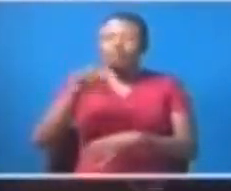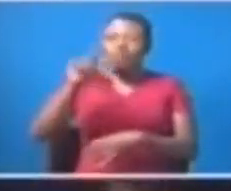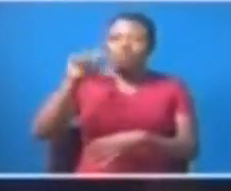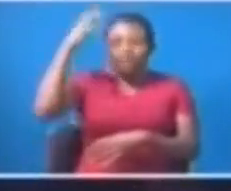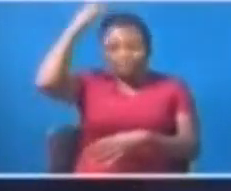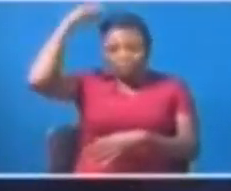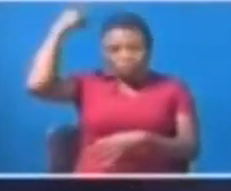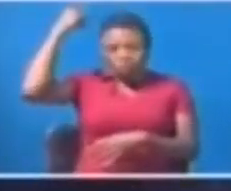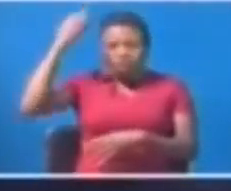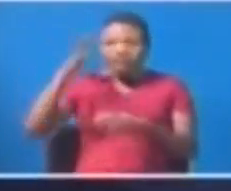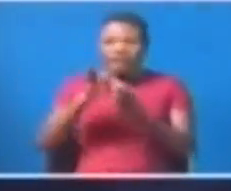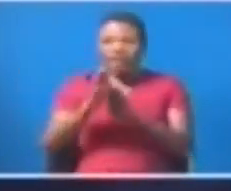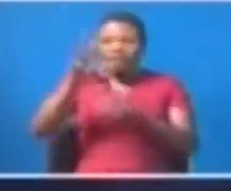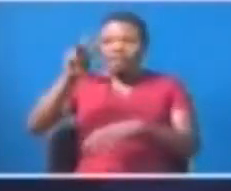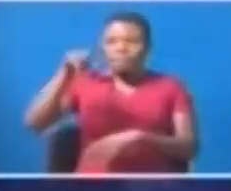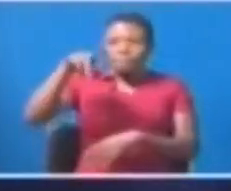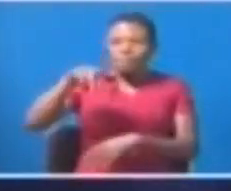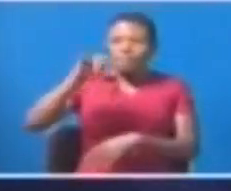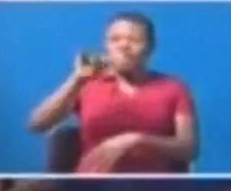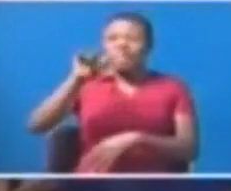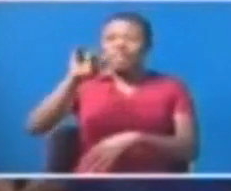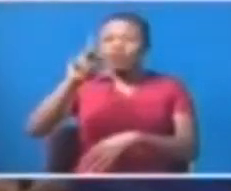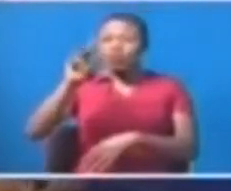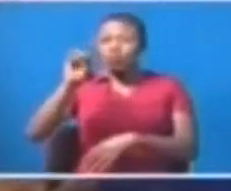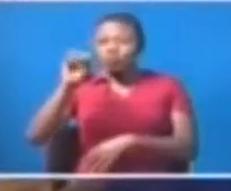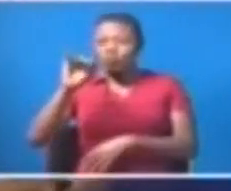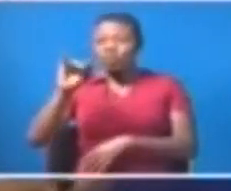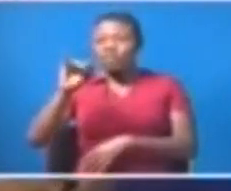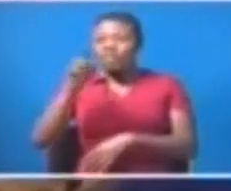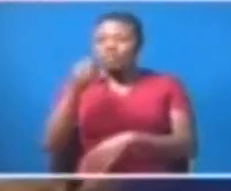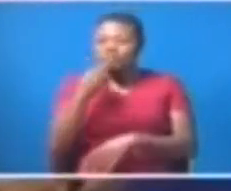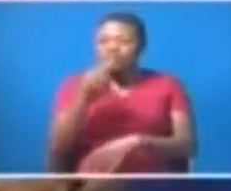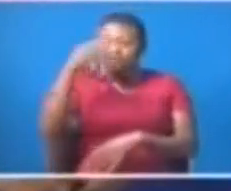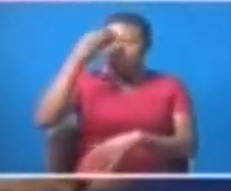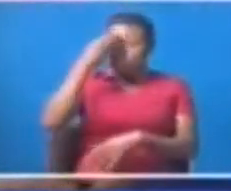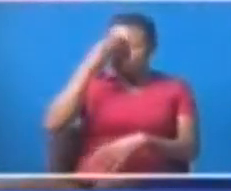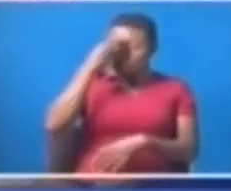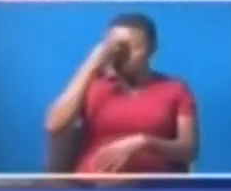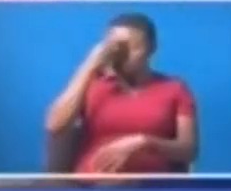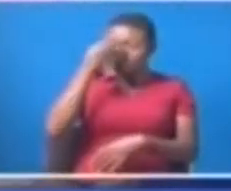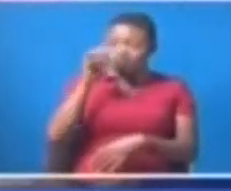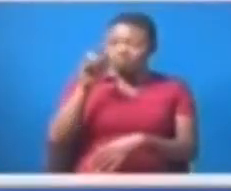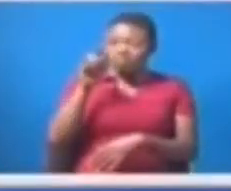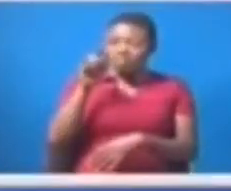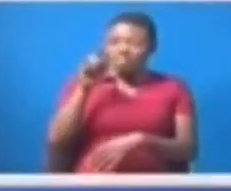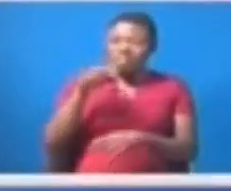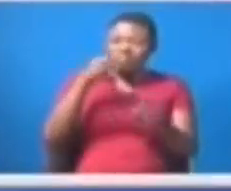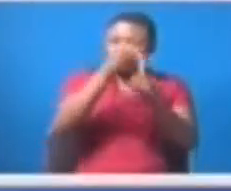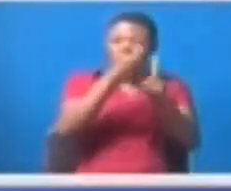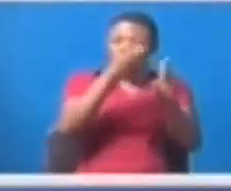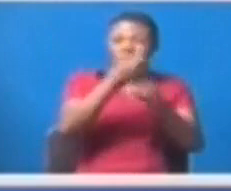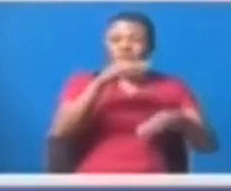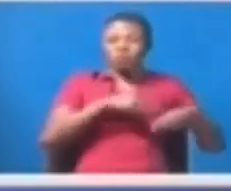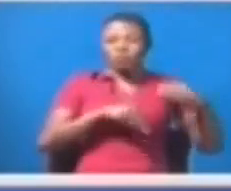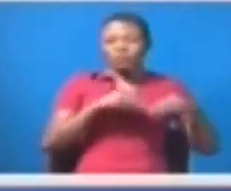Wajir na mbunge wa Likoni kaunti ya Mombasa Mishimboko wamedai kuwa Ruto hajakuwa katika mstari wa mbele